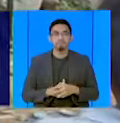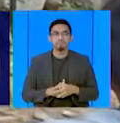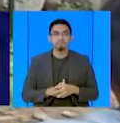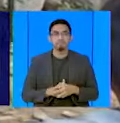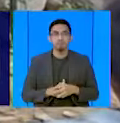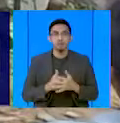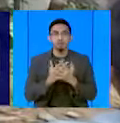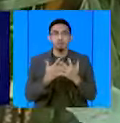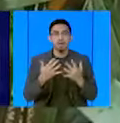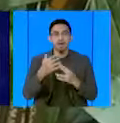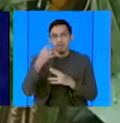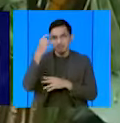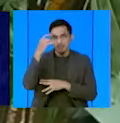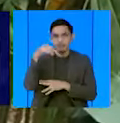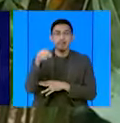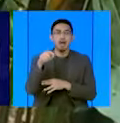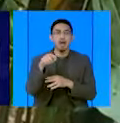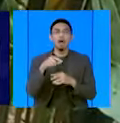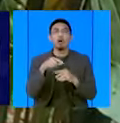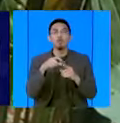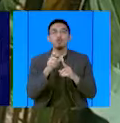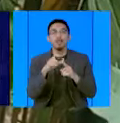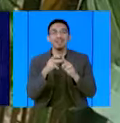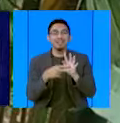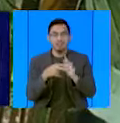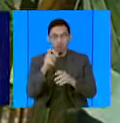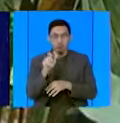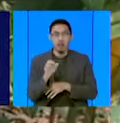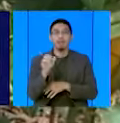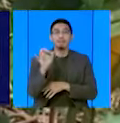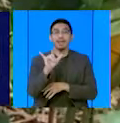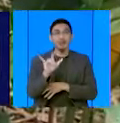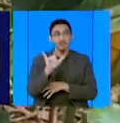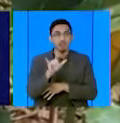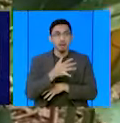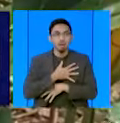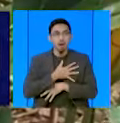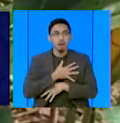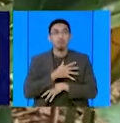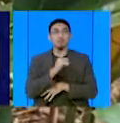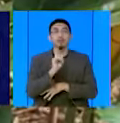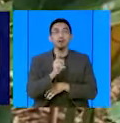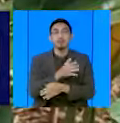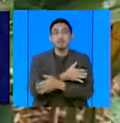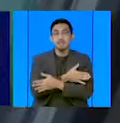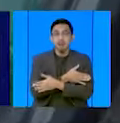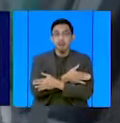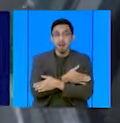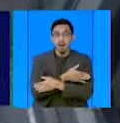Warga Kampung Ciketing Udik, Bantar Gebang, Kota Bekasi gempar atas temuan jasad bocah 9 tahun di belakang rumah